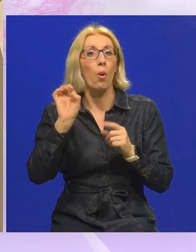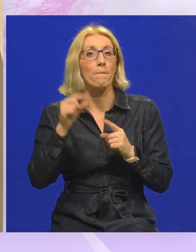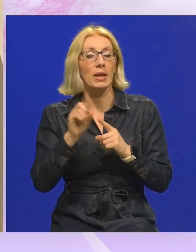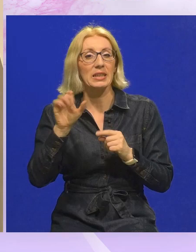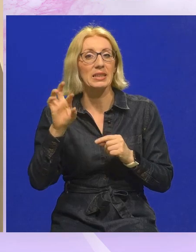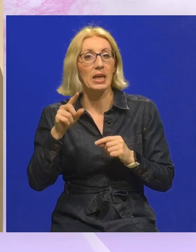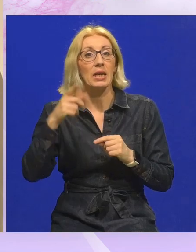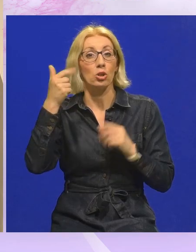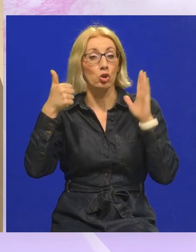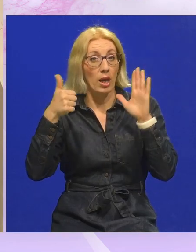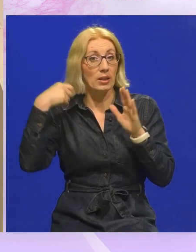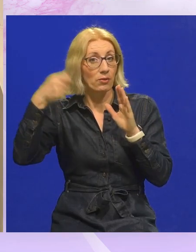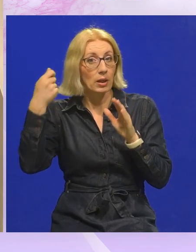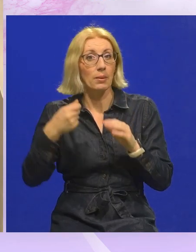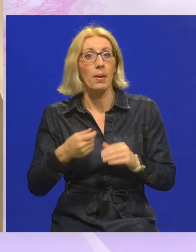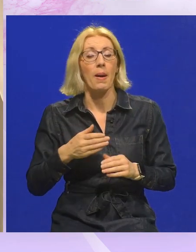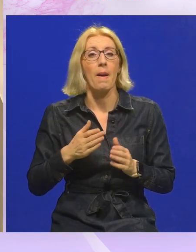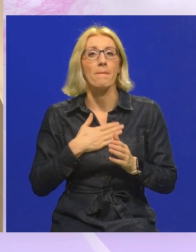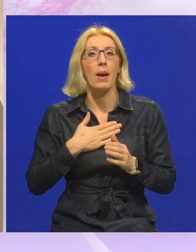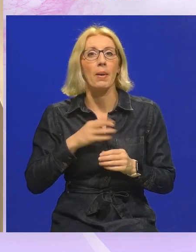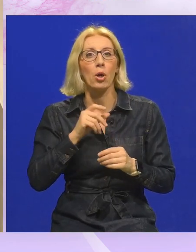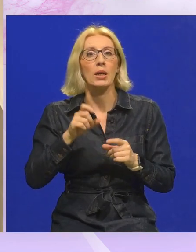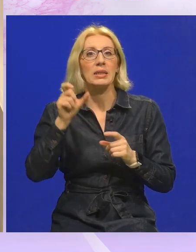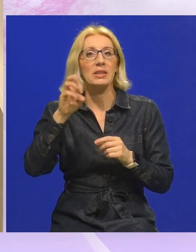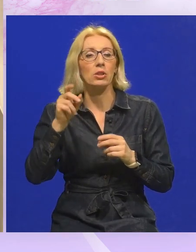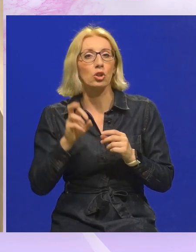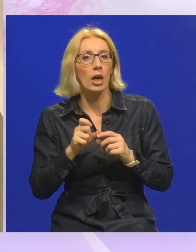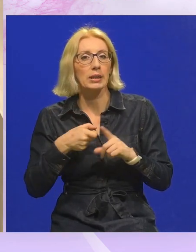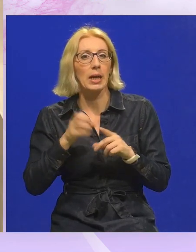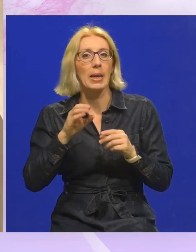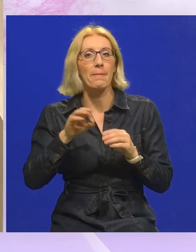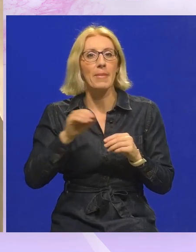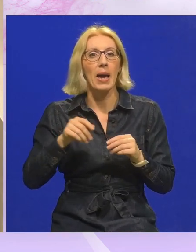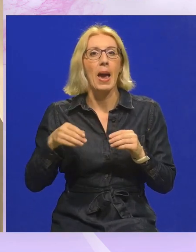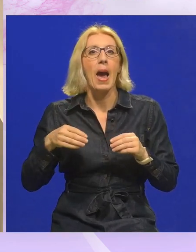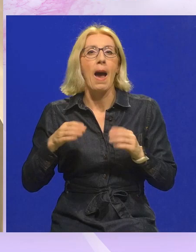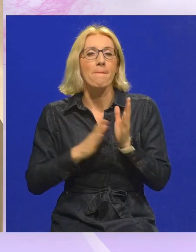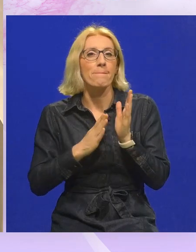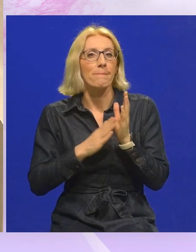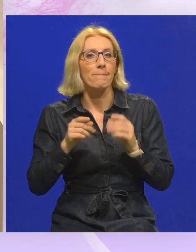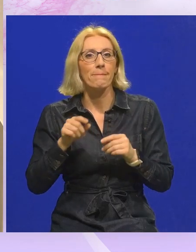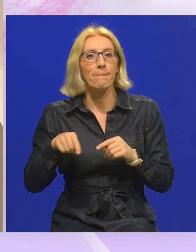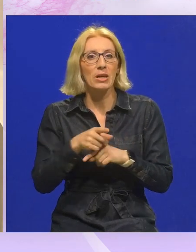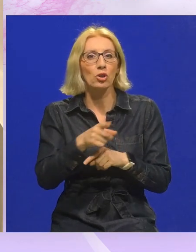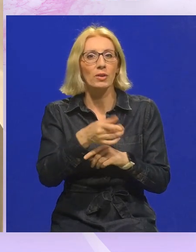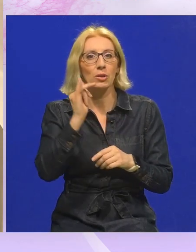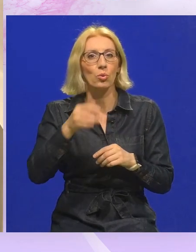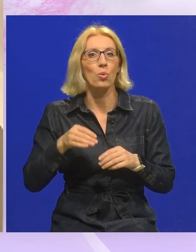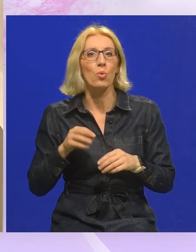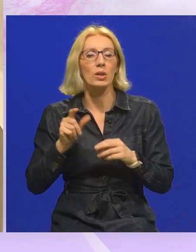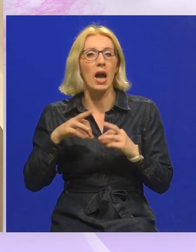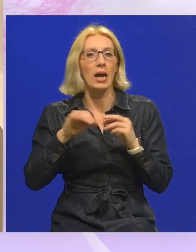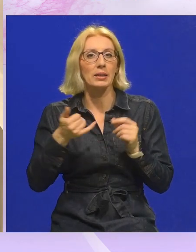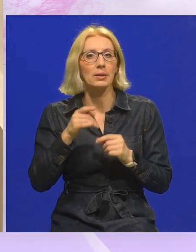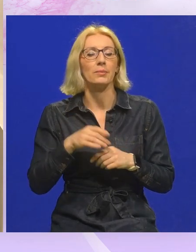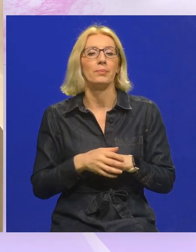prikazano 6 filmova: Mama mu se vraća kući, Cvrčak i mravica, I miševi idu u raj, Roza i kameni trol, Živ životinja i